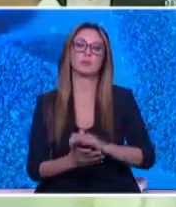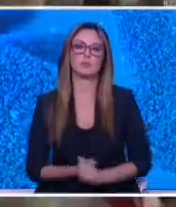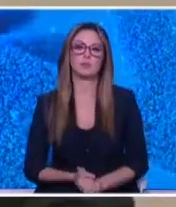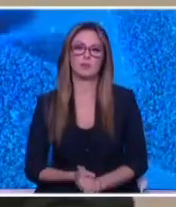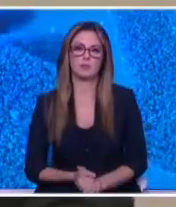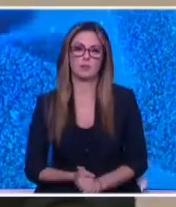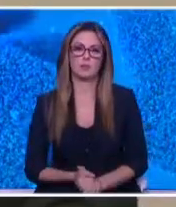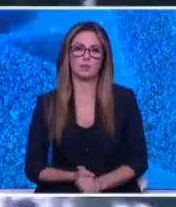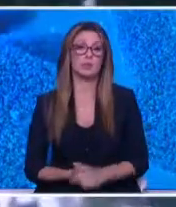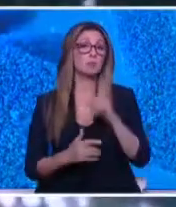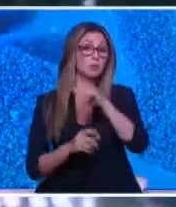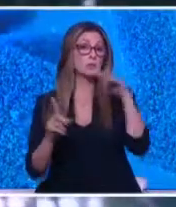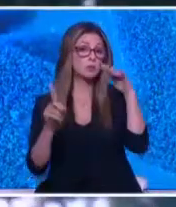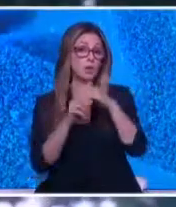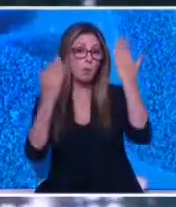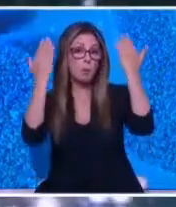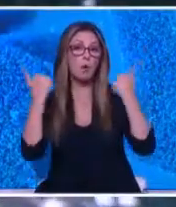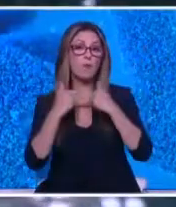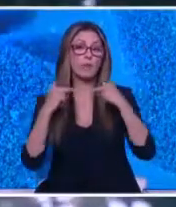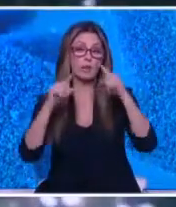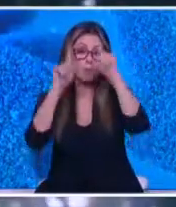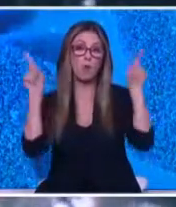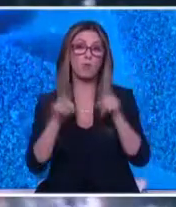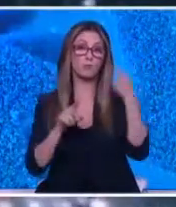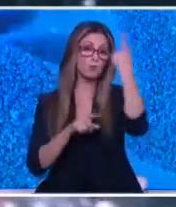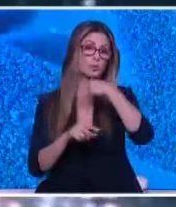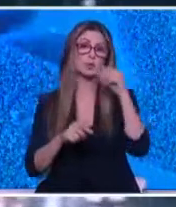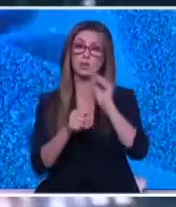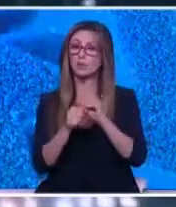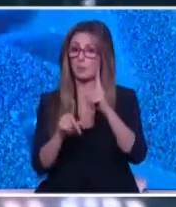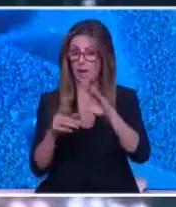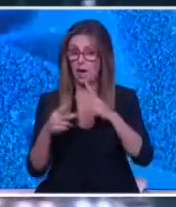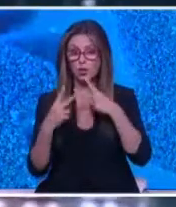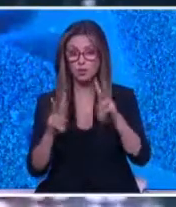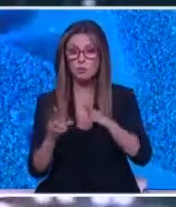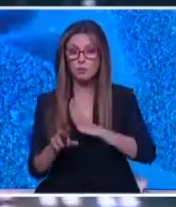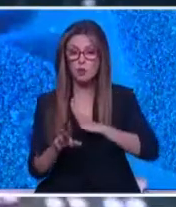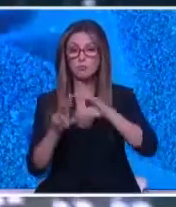Peki Mehmet, saldırganın profiliyle ilgili herhangi bir açıklama yapıldı mı? Ne gibi bilgiler var elinizde?